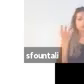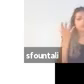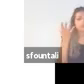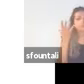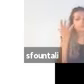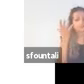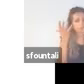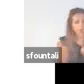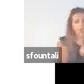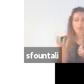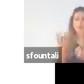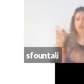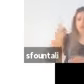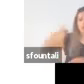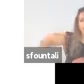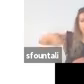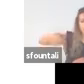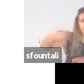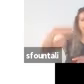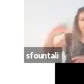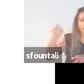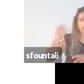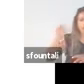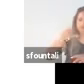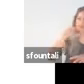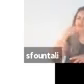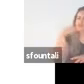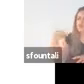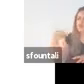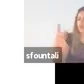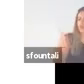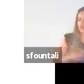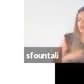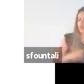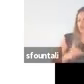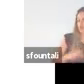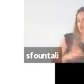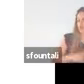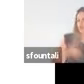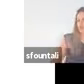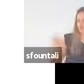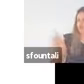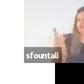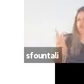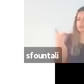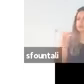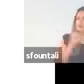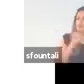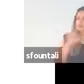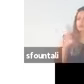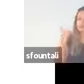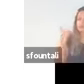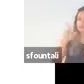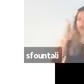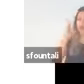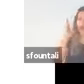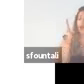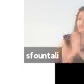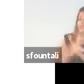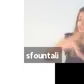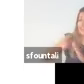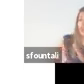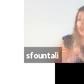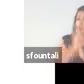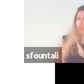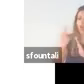έχοντας νόμους για το βιασμό που βασίζονται στη συνένεση, δεν πρόκειται να αποκτήσουμε κοινωνίες που θα είναι πραγματικά ελεύθερες από το